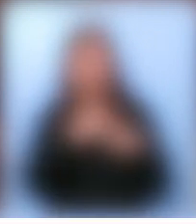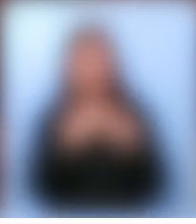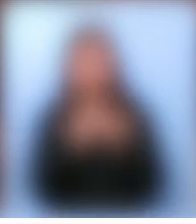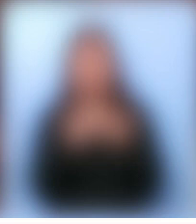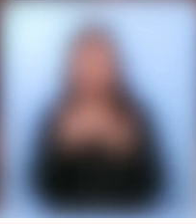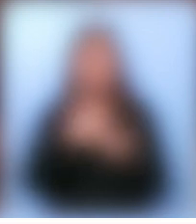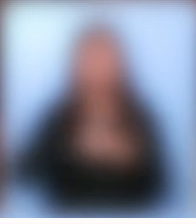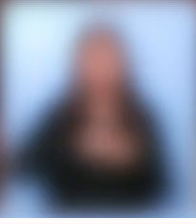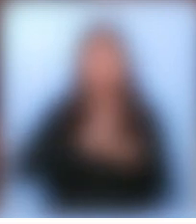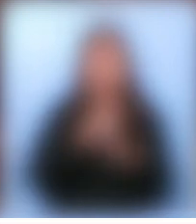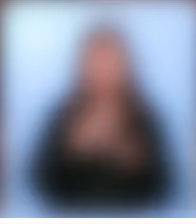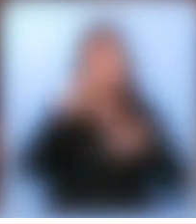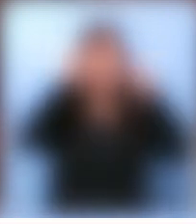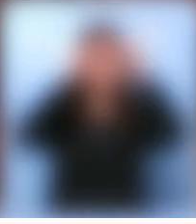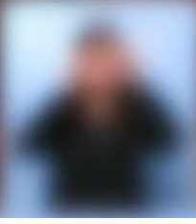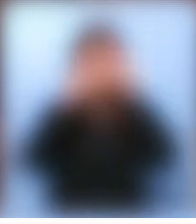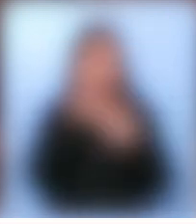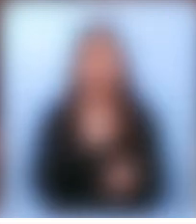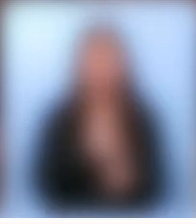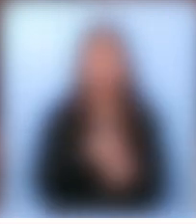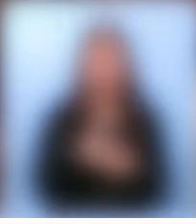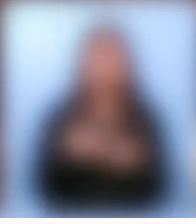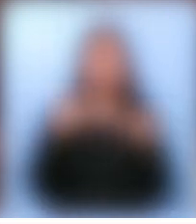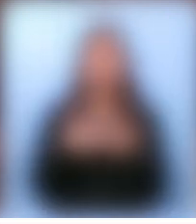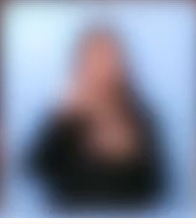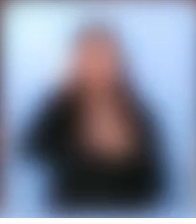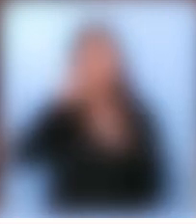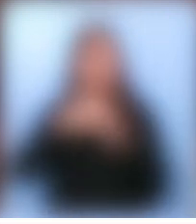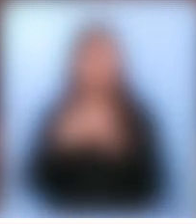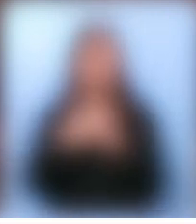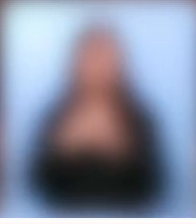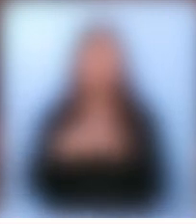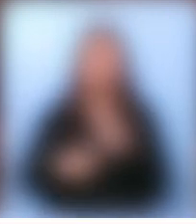度胡亂漫罵，係對警隊極為不公平，佢違反咗約